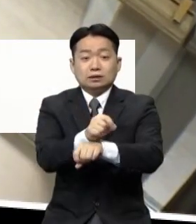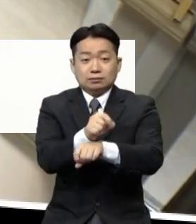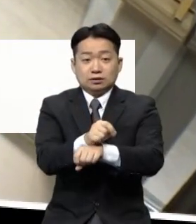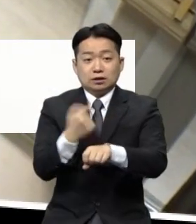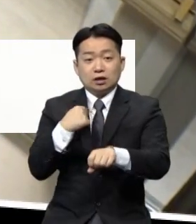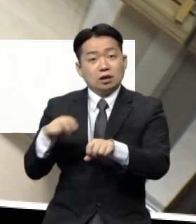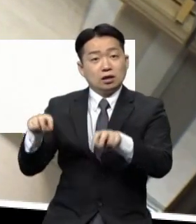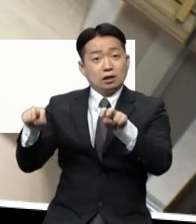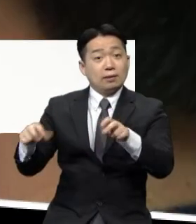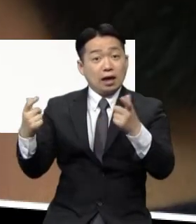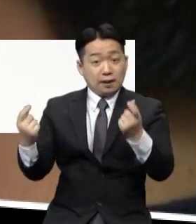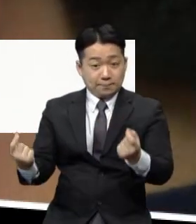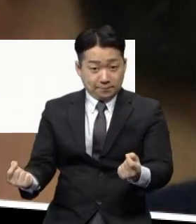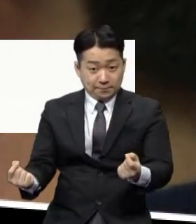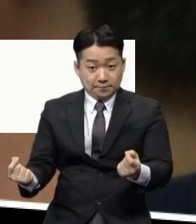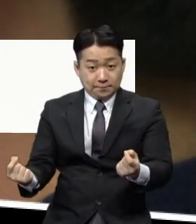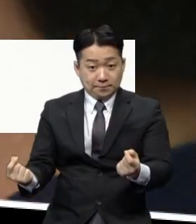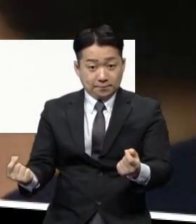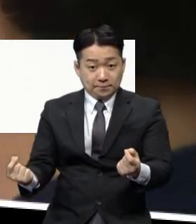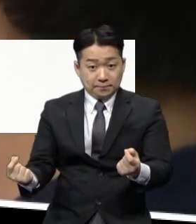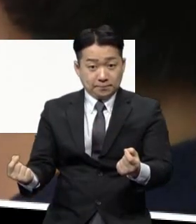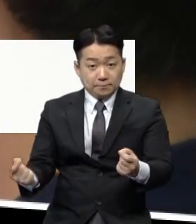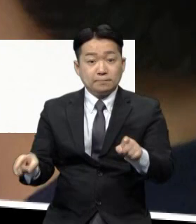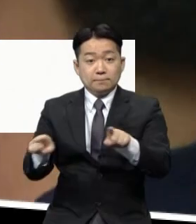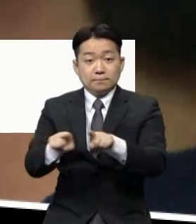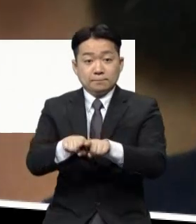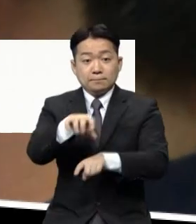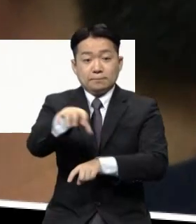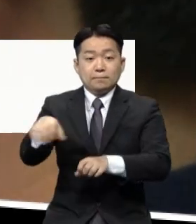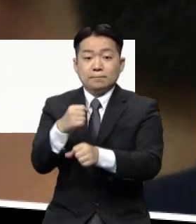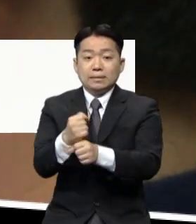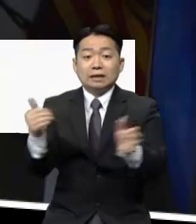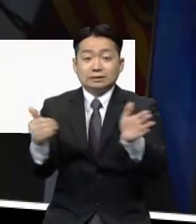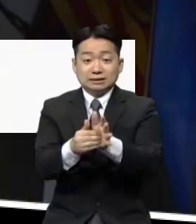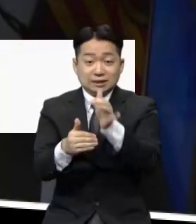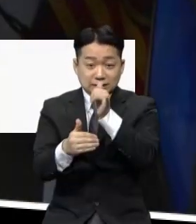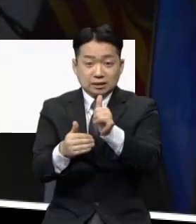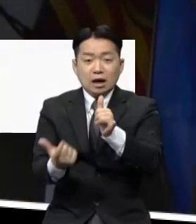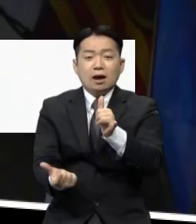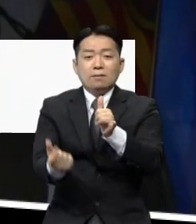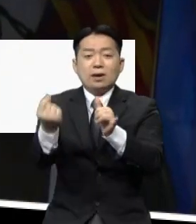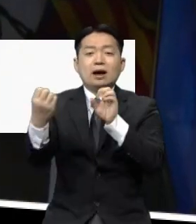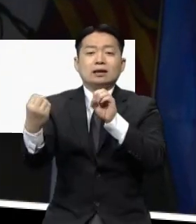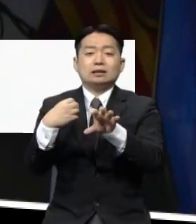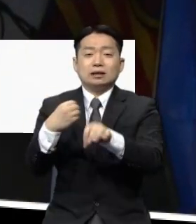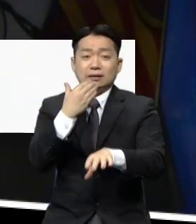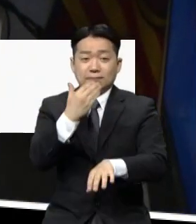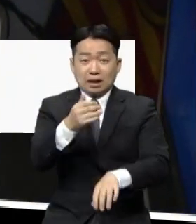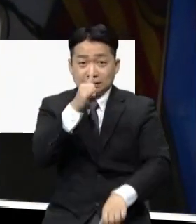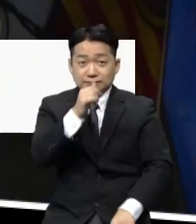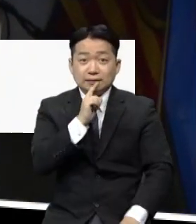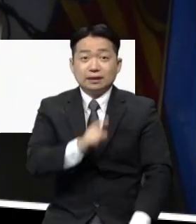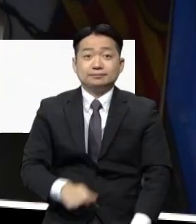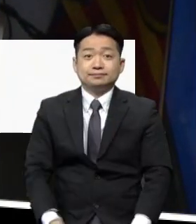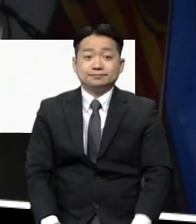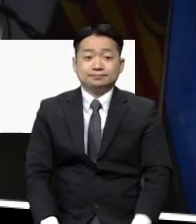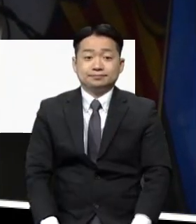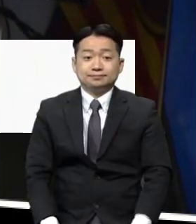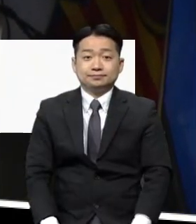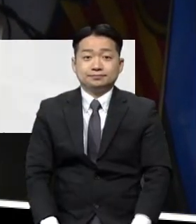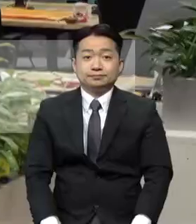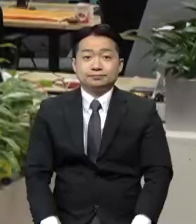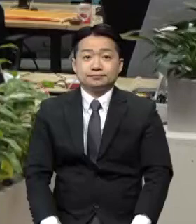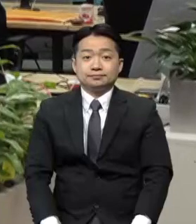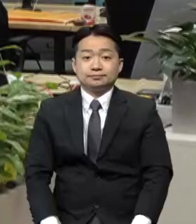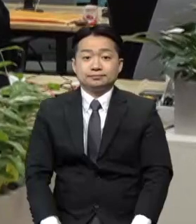옆에 앉아 있는 것처럼 동일하게 환경이 구현이 되어 있기 때문에 바로바로 얘기를 할 수 있다는 점이 가장 큰 장점인 것